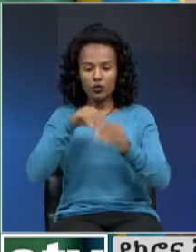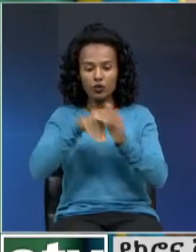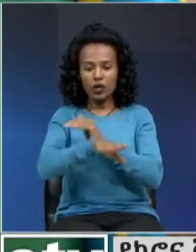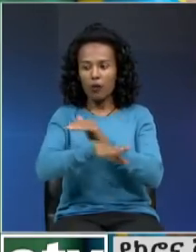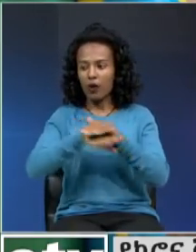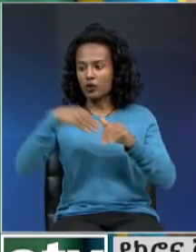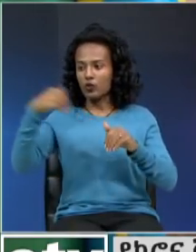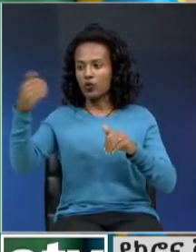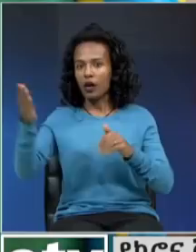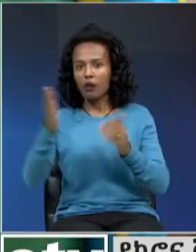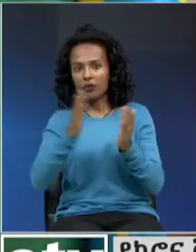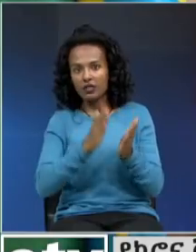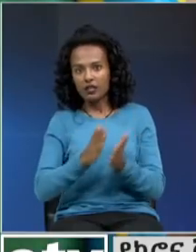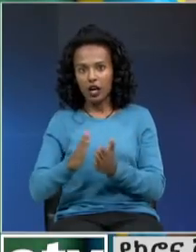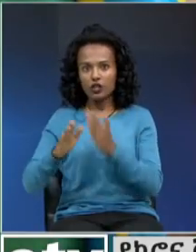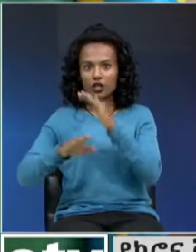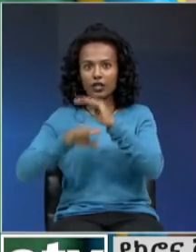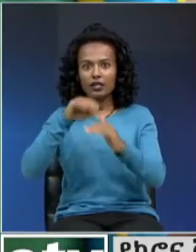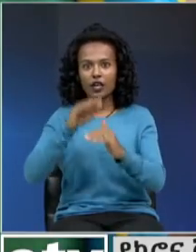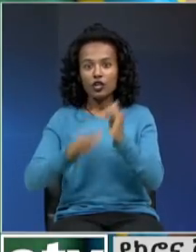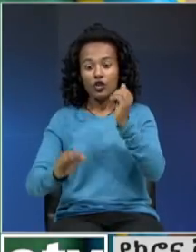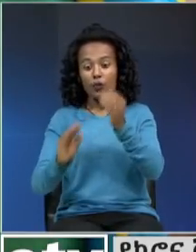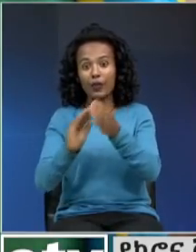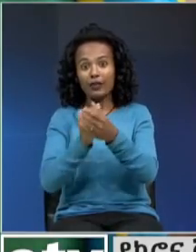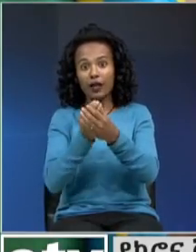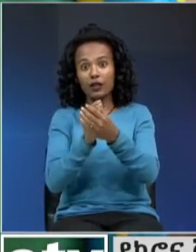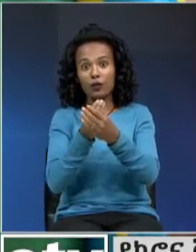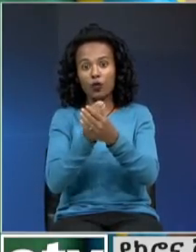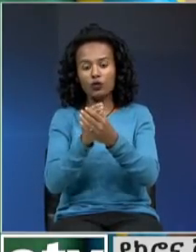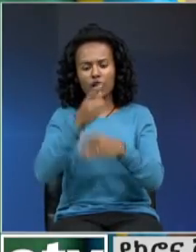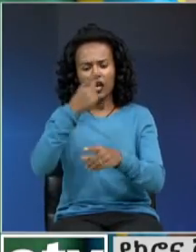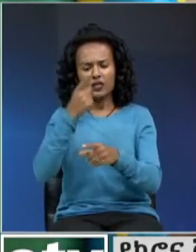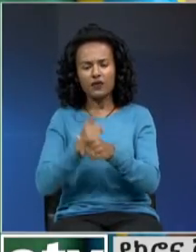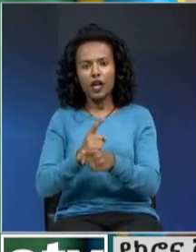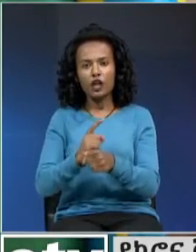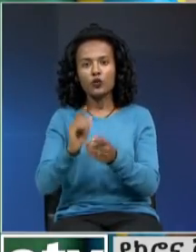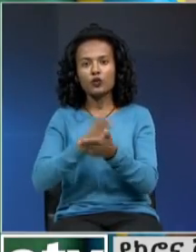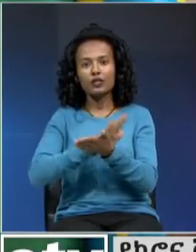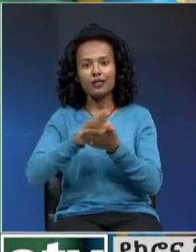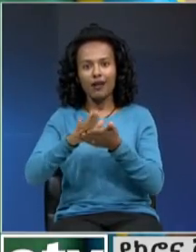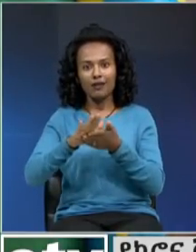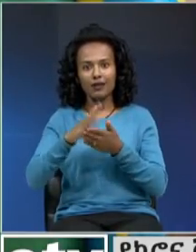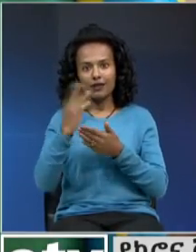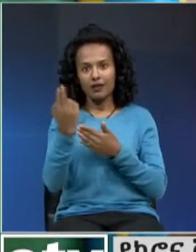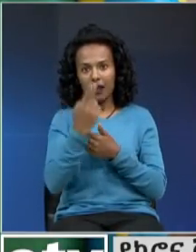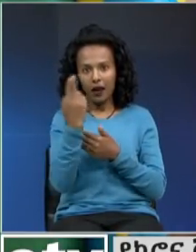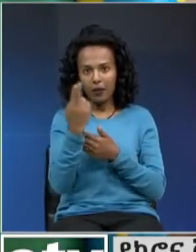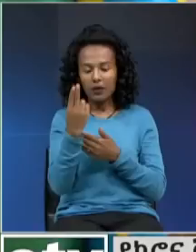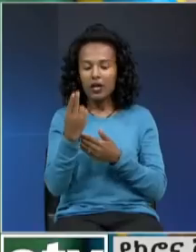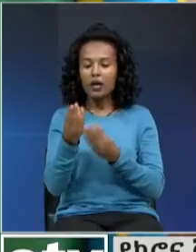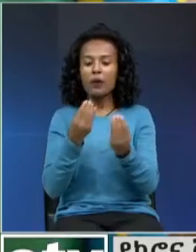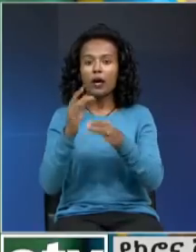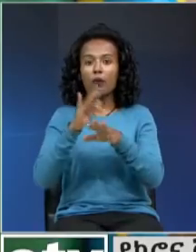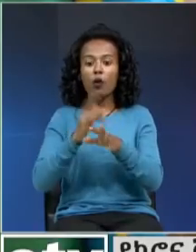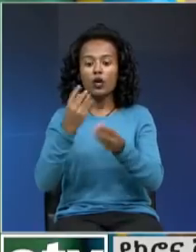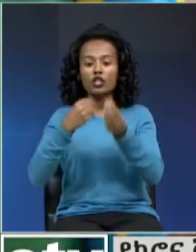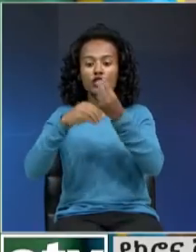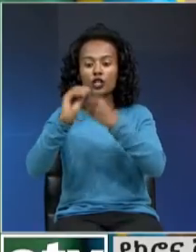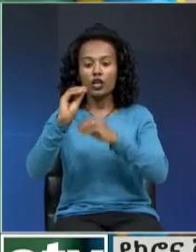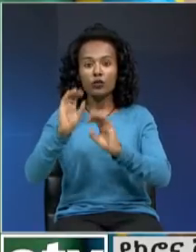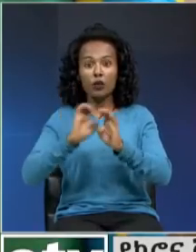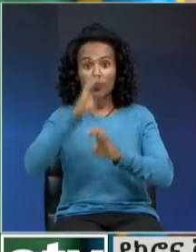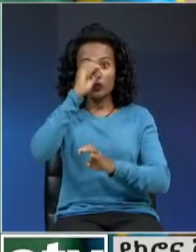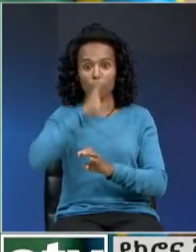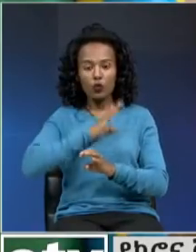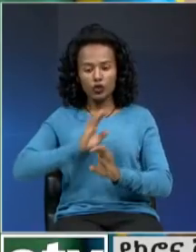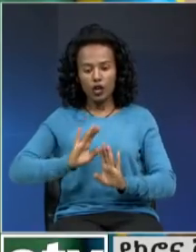ሲወጣ በተዘጋጀለት የእጅ መታጠቢያዎች አስፈላጊውን ጽዳት እንዲያደርግ፣ በገበያው ላይ ደግሞ ሽያጭ የሚያከናውኑ